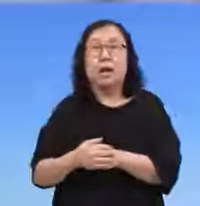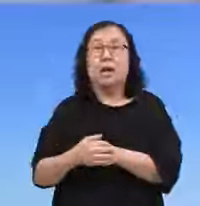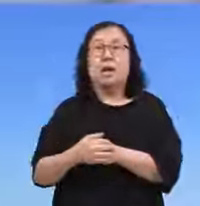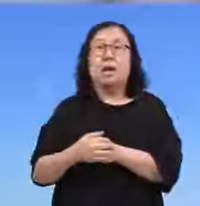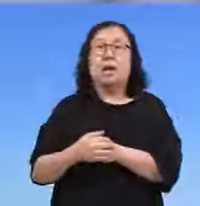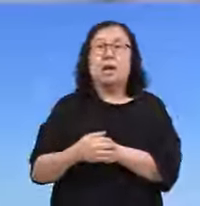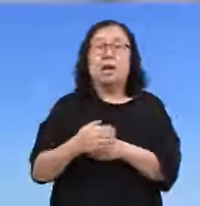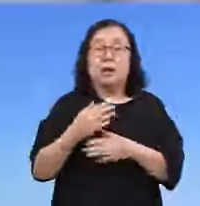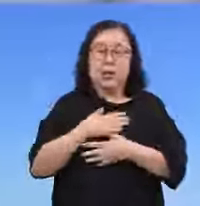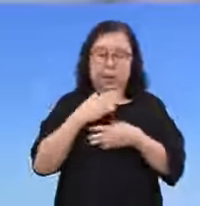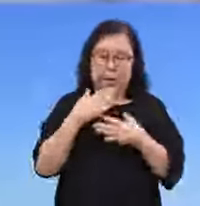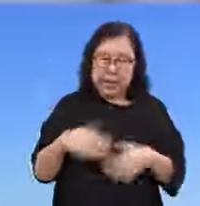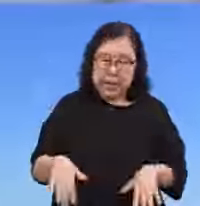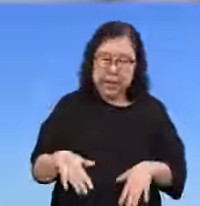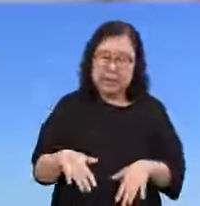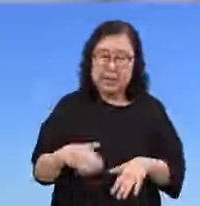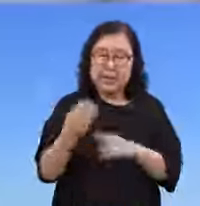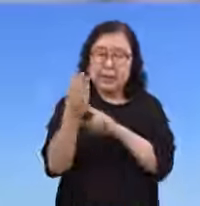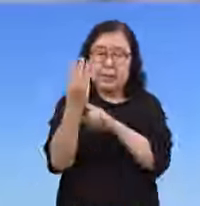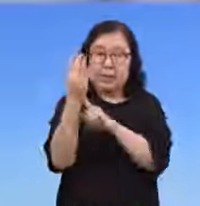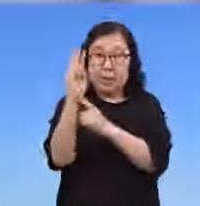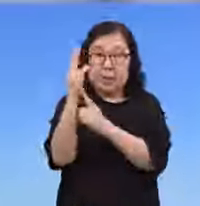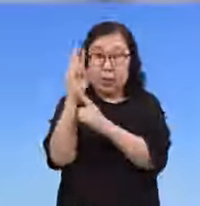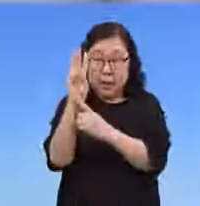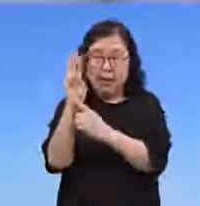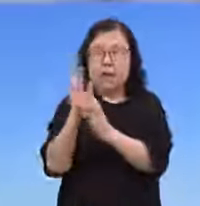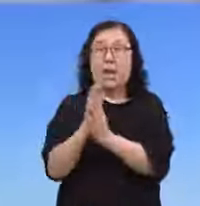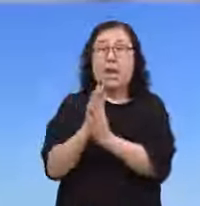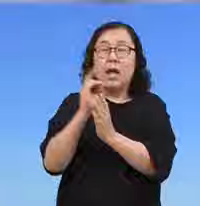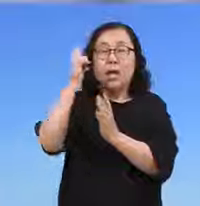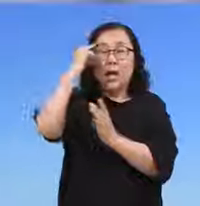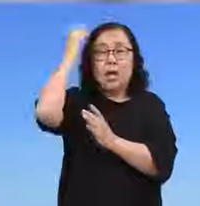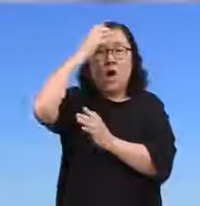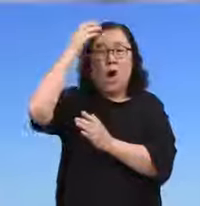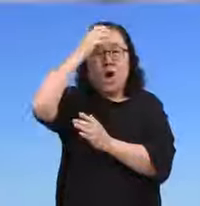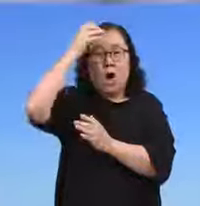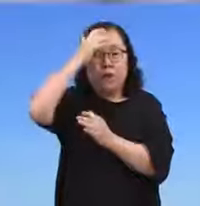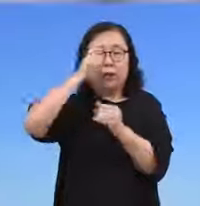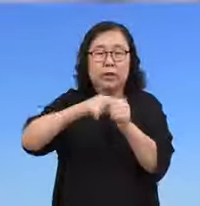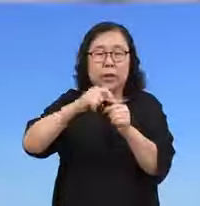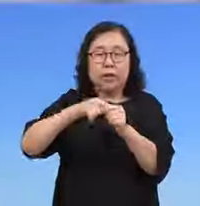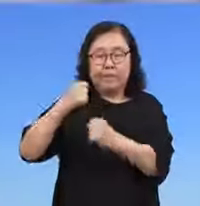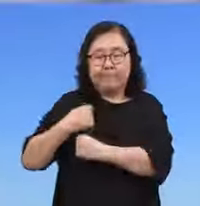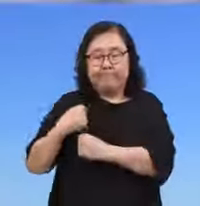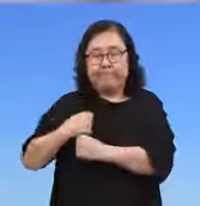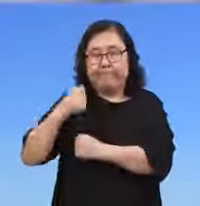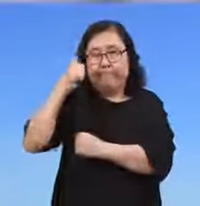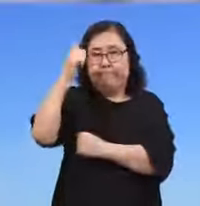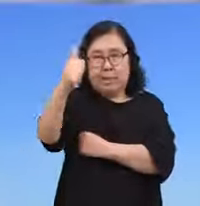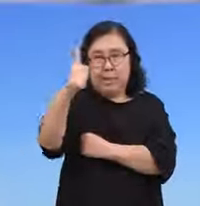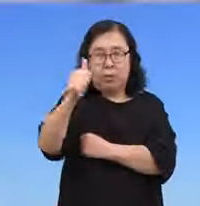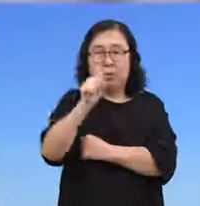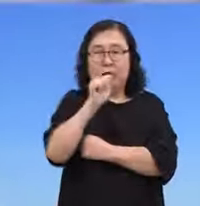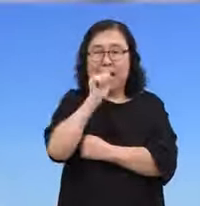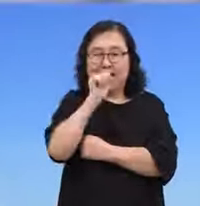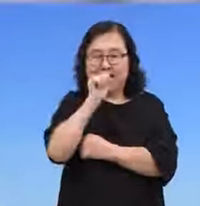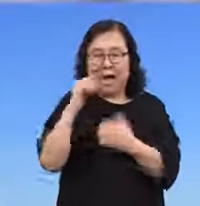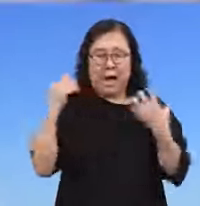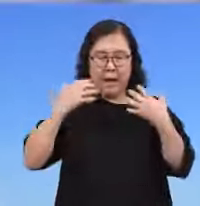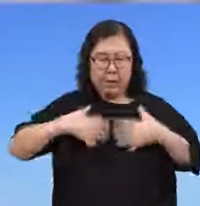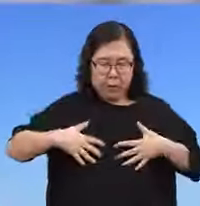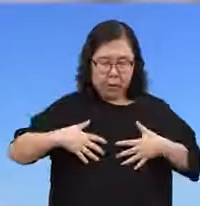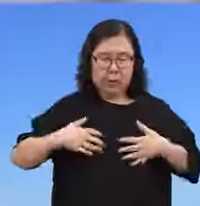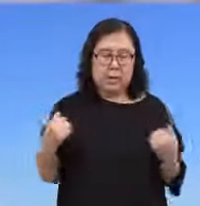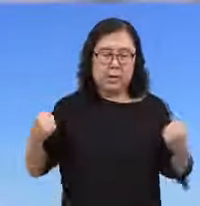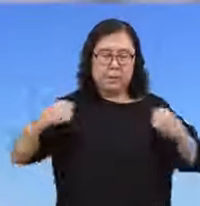연약한 기드온에게 영적 장수로서의 제복을 입혀주셨다는 거예요. 이게 오늘 에베소서